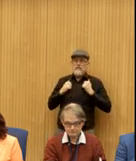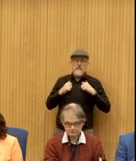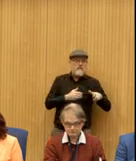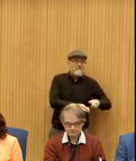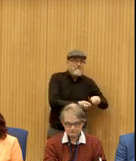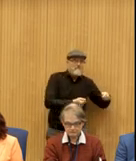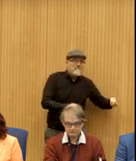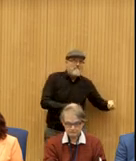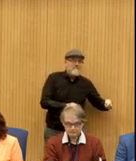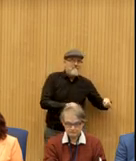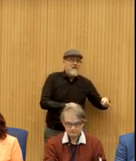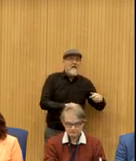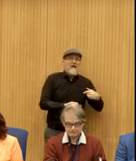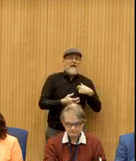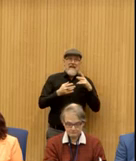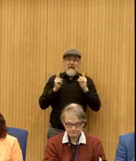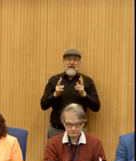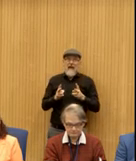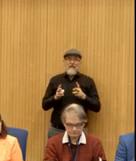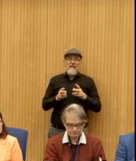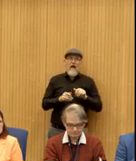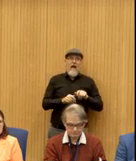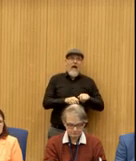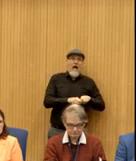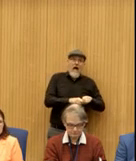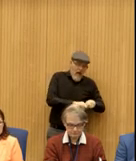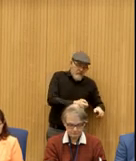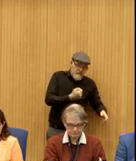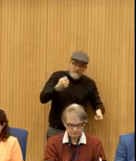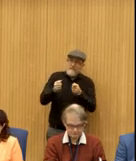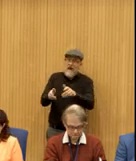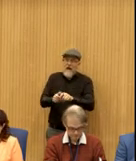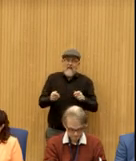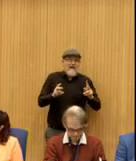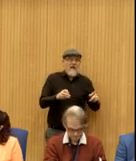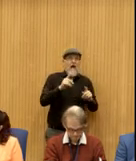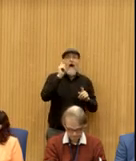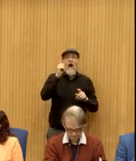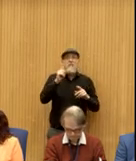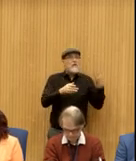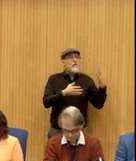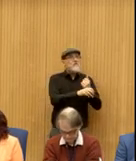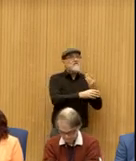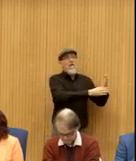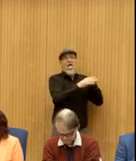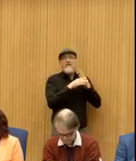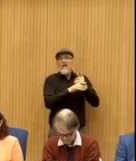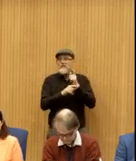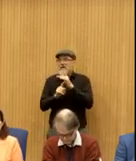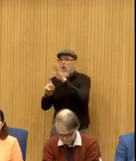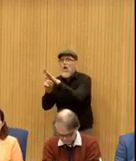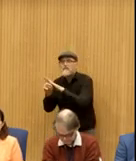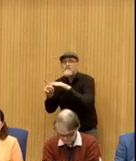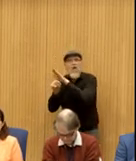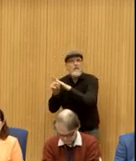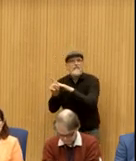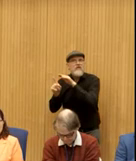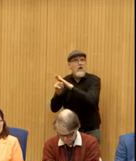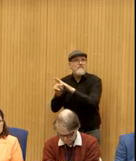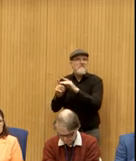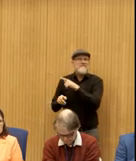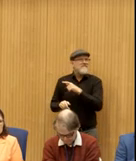Ich hätte es besser gefunden, wenn mir die Möglichkeit gegeben worden wäre, es selber zu versuchen. Im Anschluss hätte